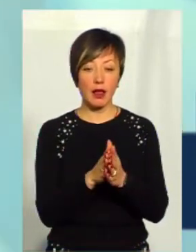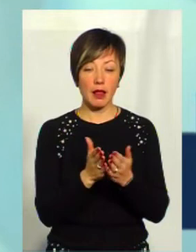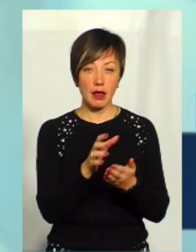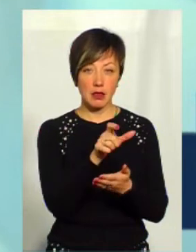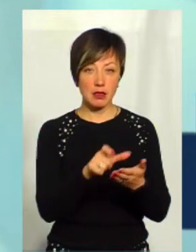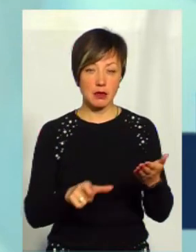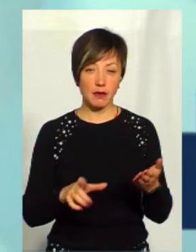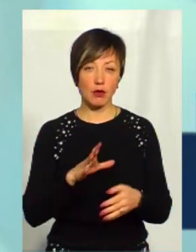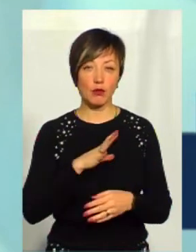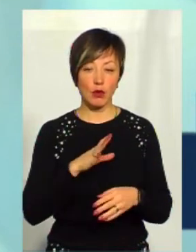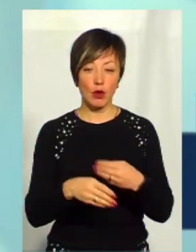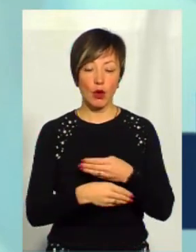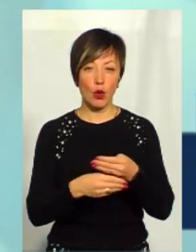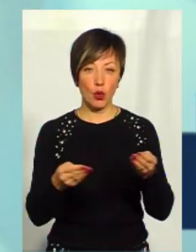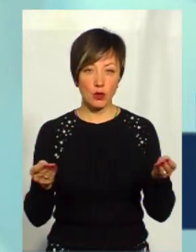були